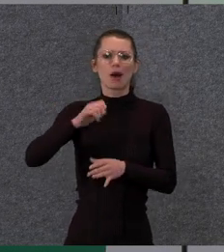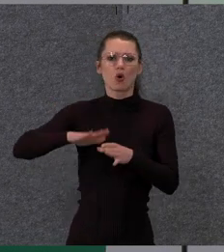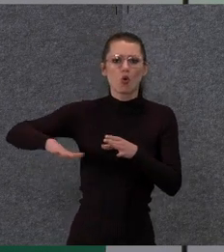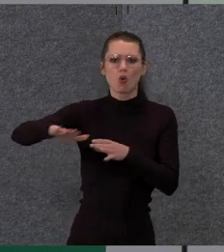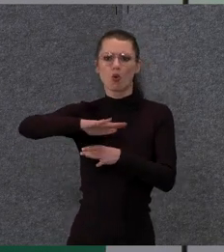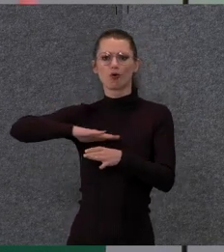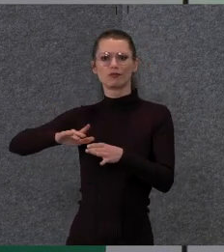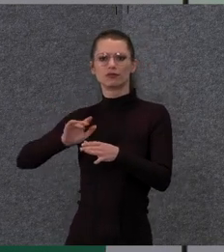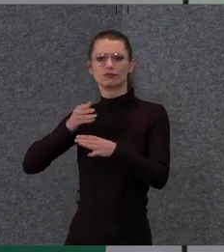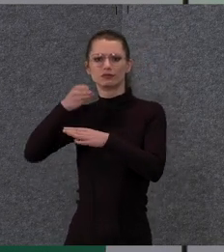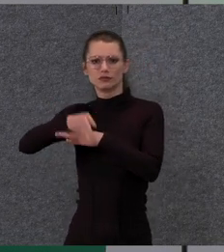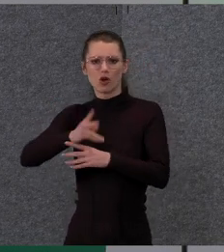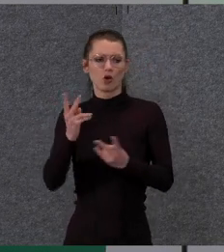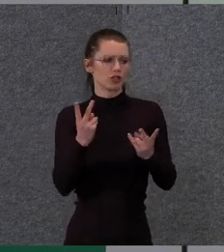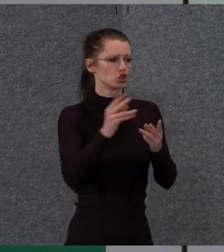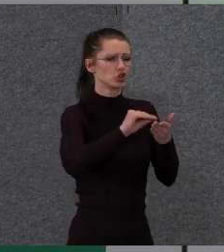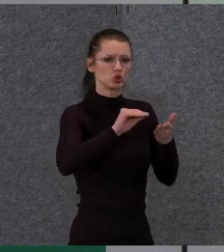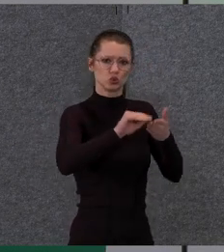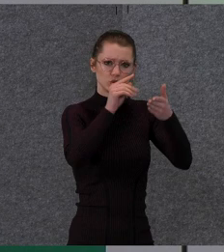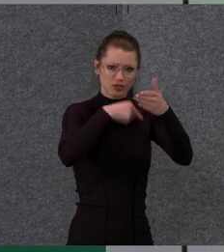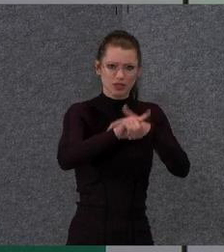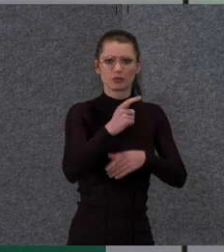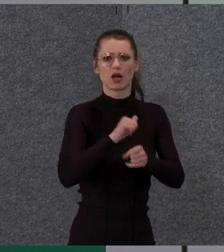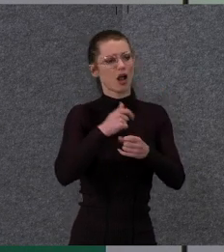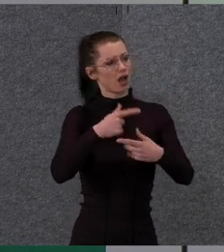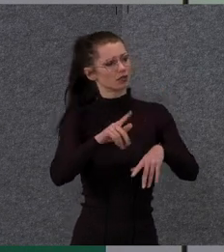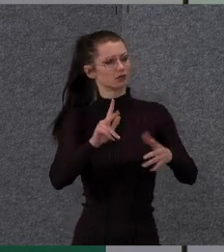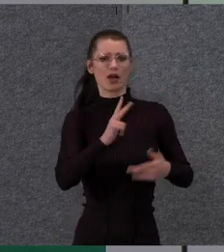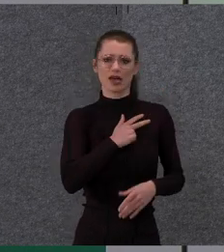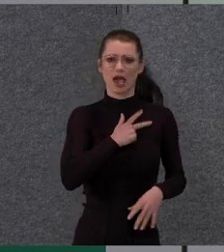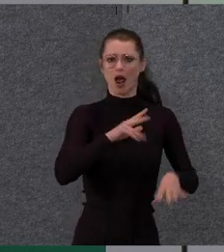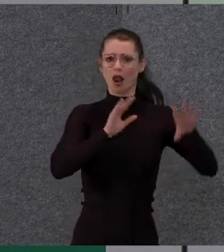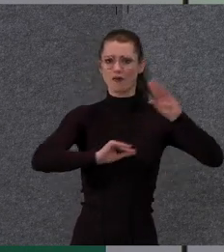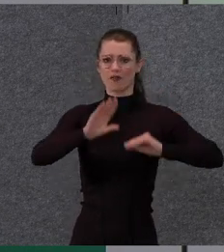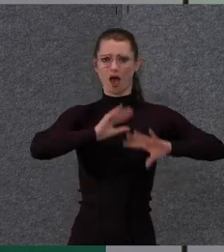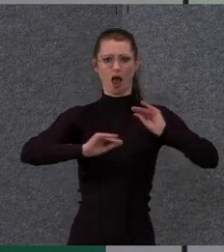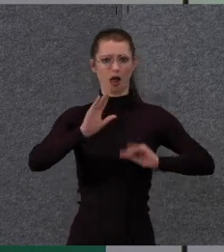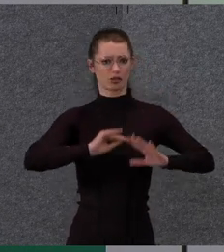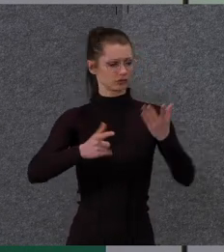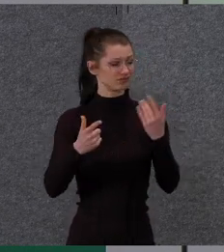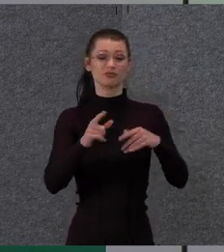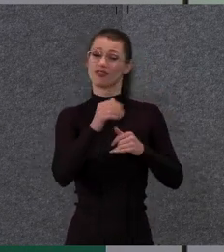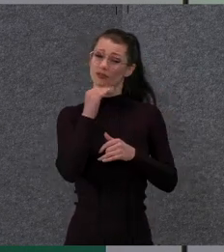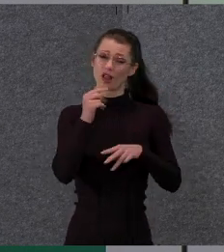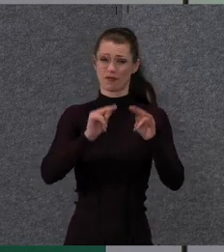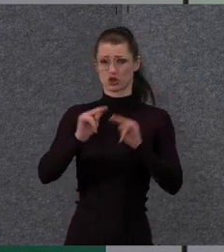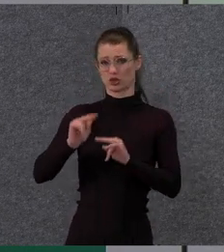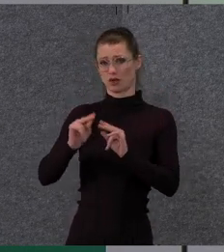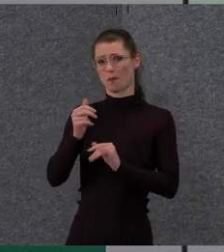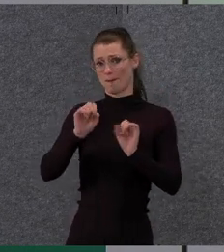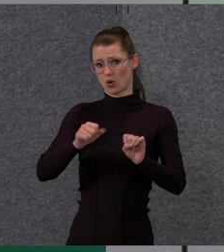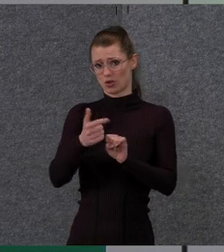Bauernhöfen, in den Schulen kann man auch praktisch das erfahrbar machen. Da gibt es ganz viele Möglichkeiten und da müssen wir auch ansetzen. Also